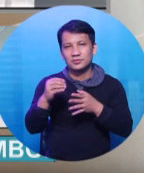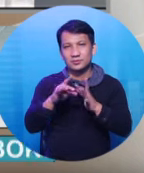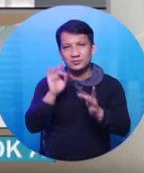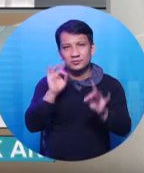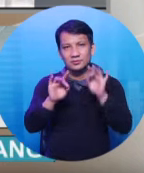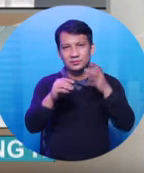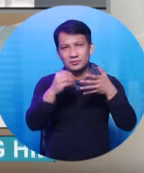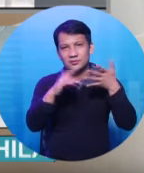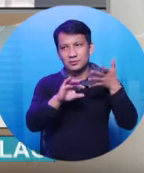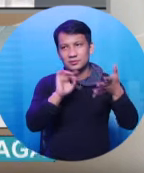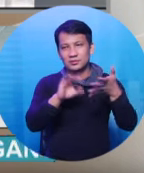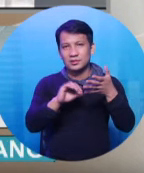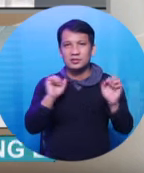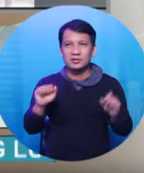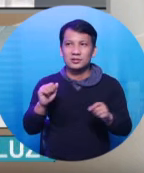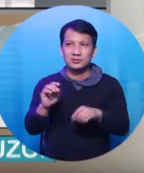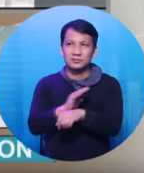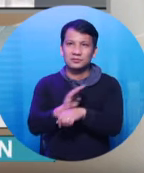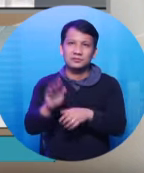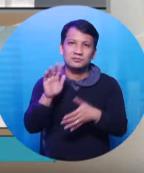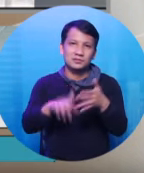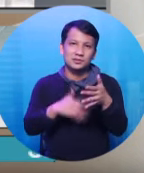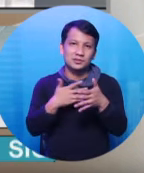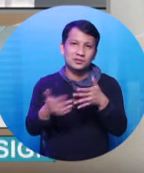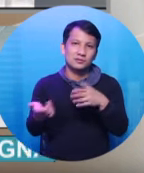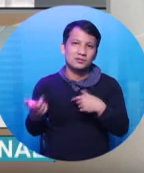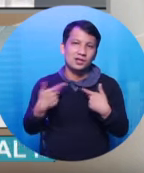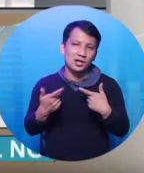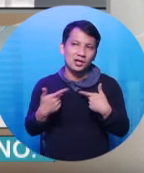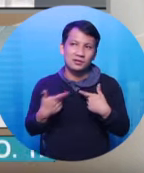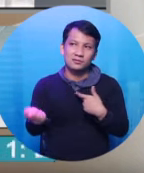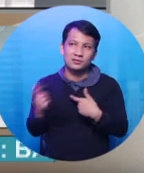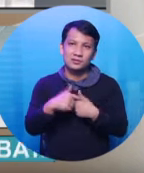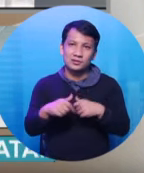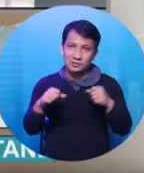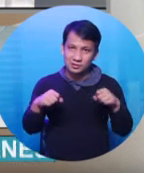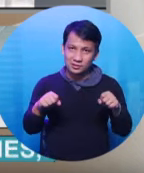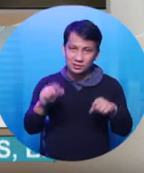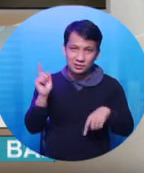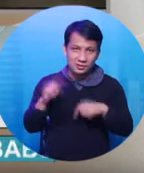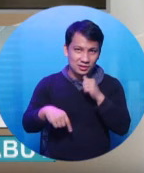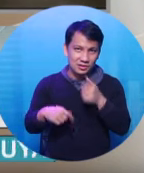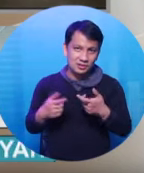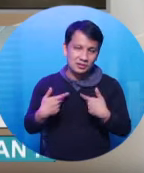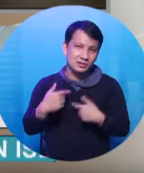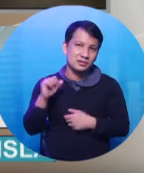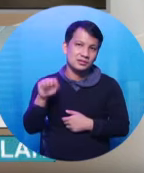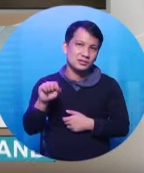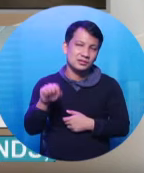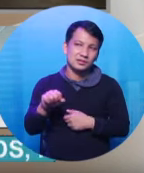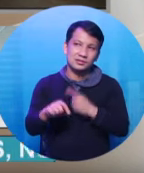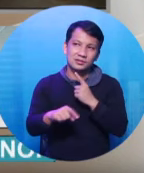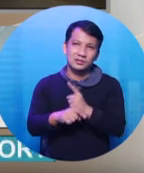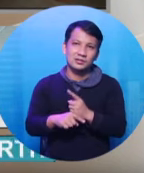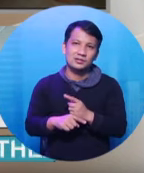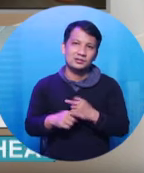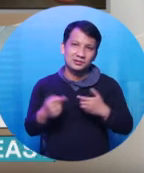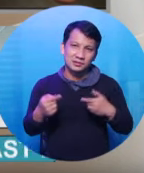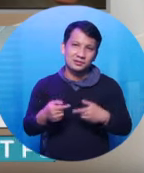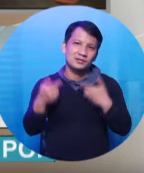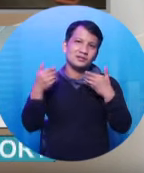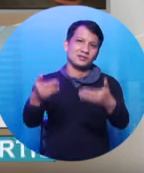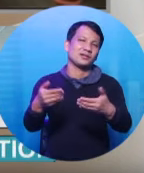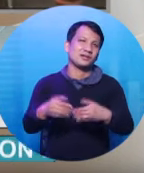ibig sabihin, palaging busy kayo, palaging merong at merong delivery, hindi pwedeng sabihing matumal. Yes po. Laban lang.